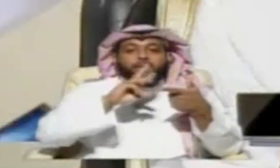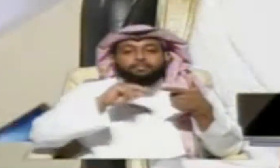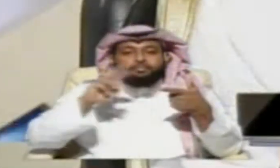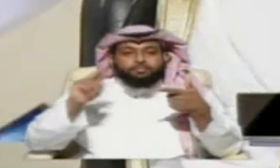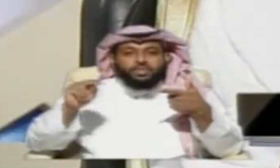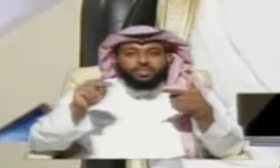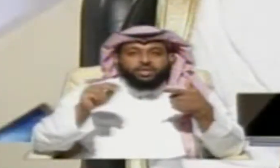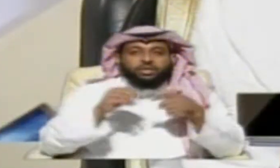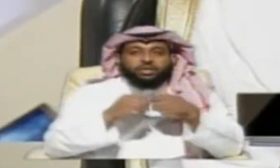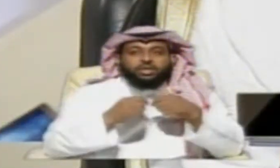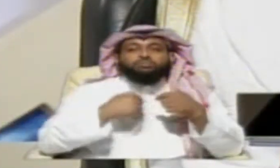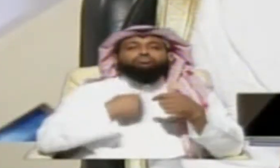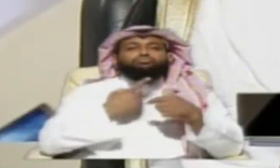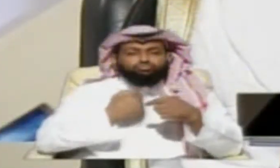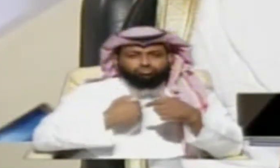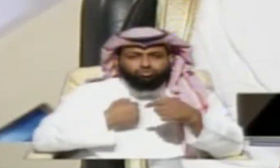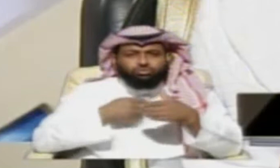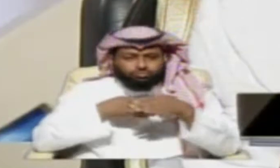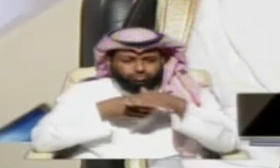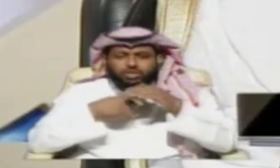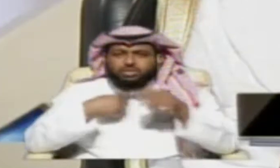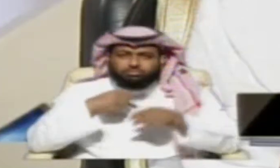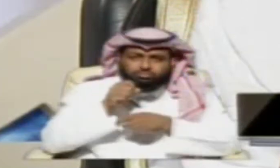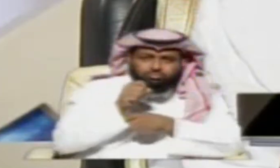من الفيسبوك أو القنوات